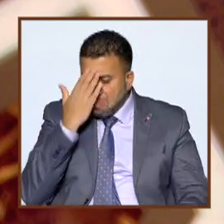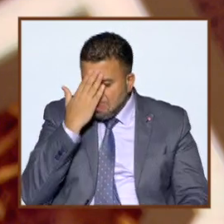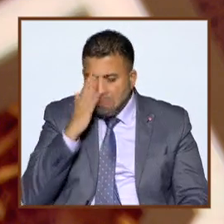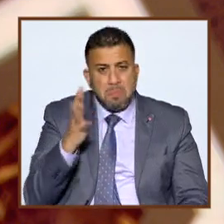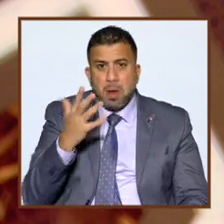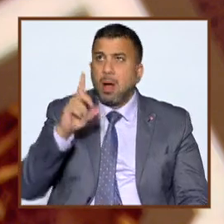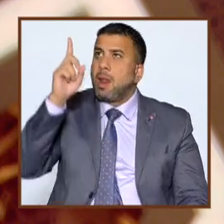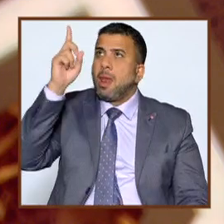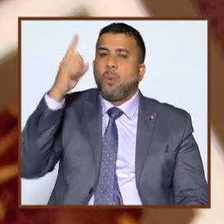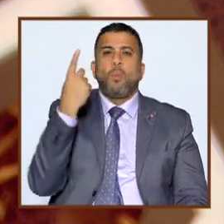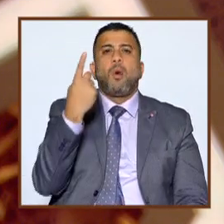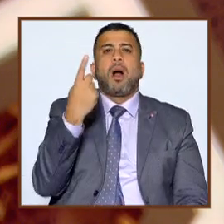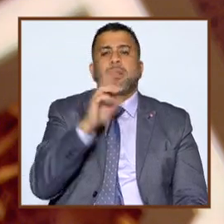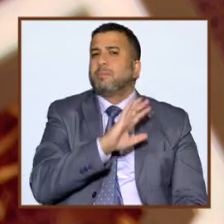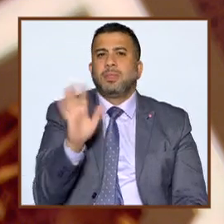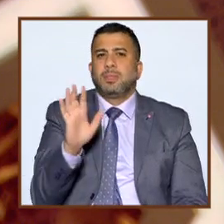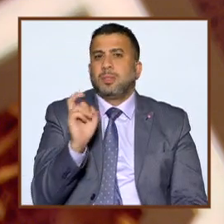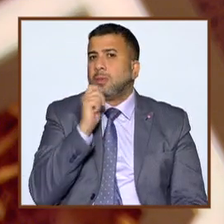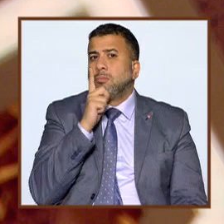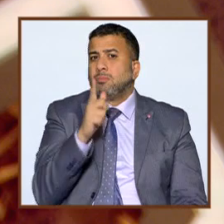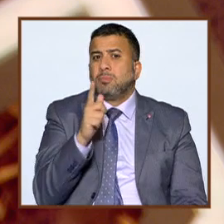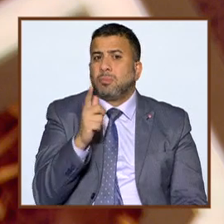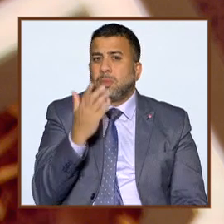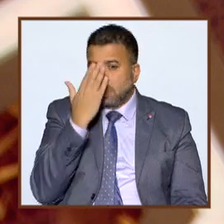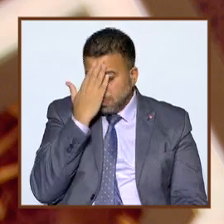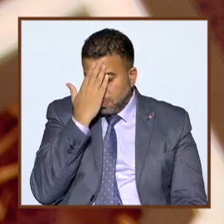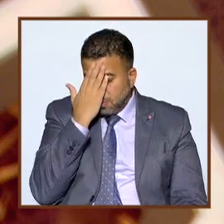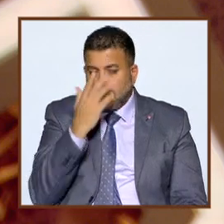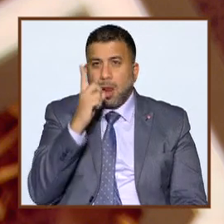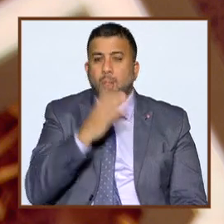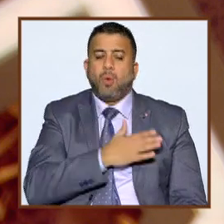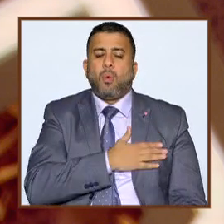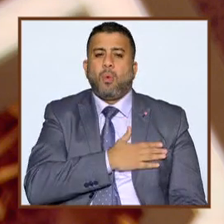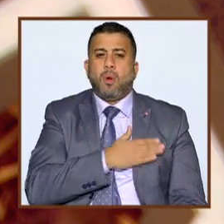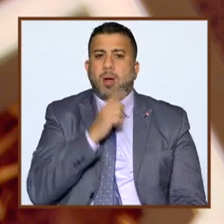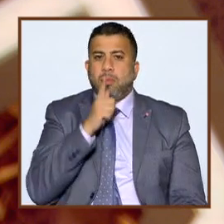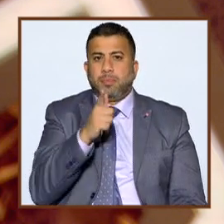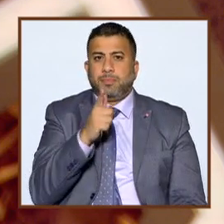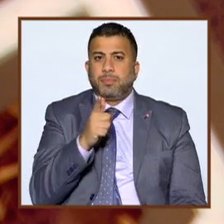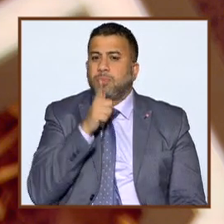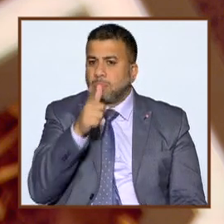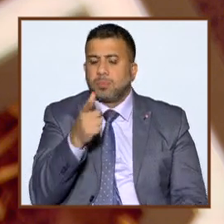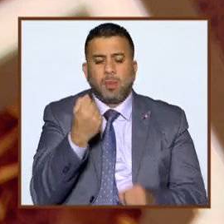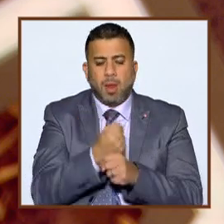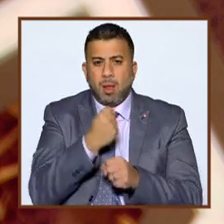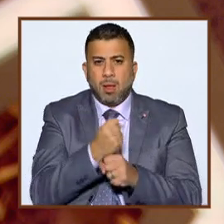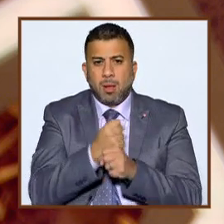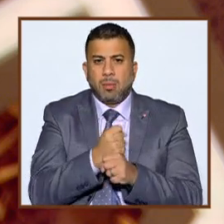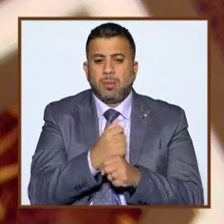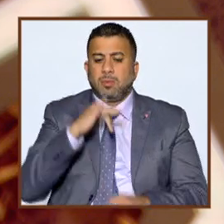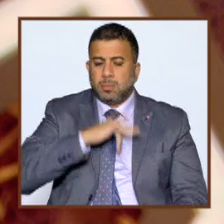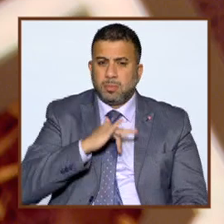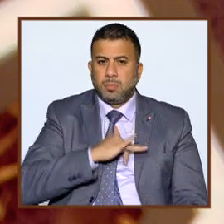كما عرفها بعض العلماء اسم جامع لكل ما يحبه الله ويرضاه من الأقوال والأعمال